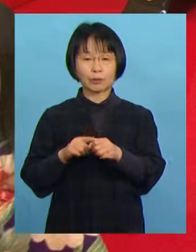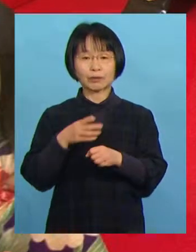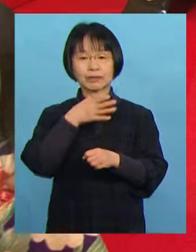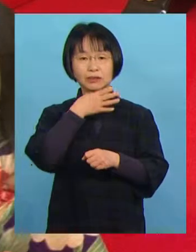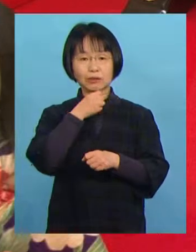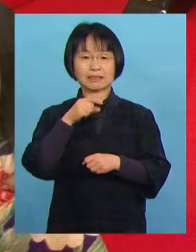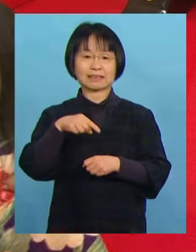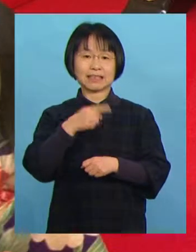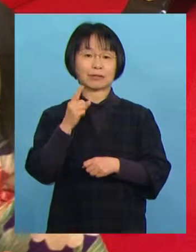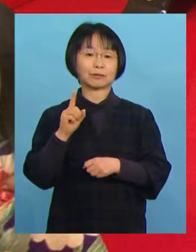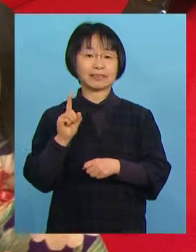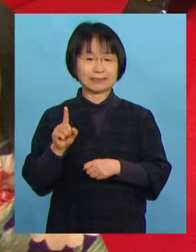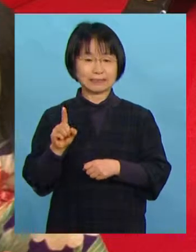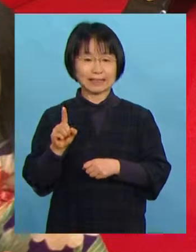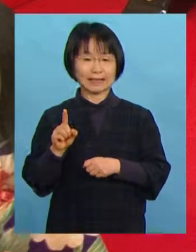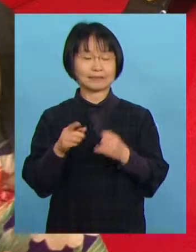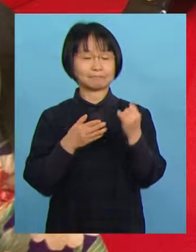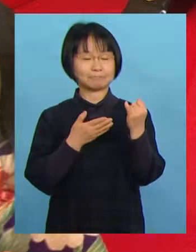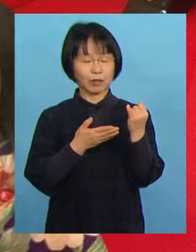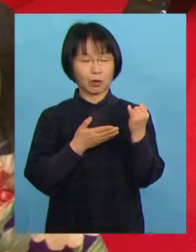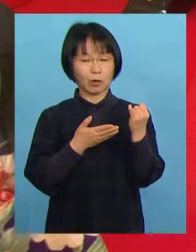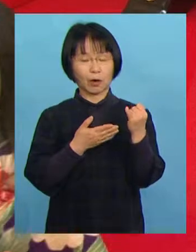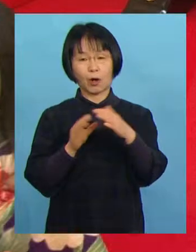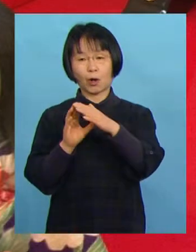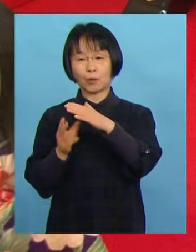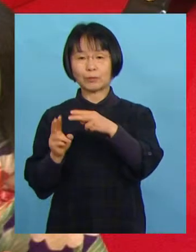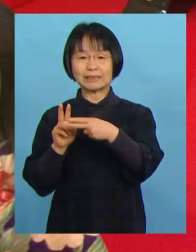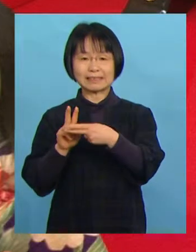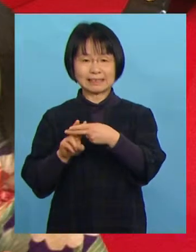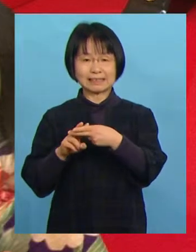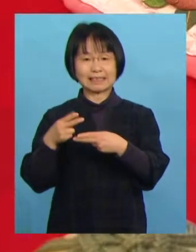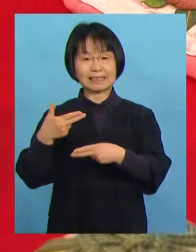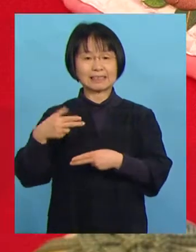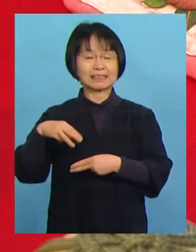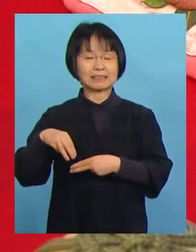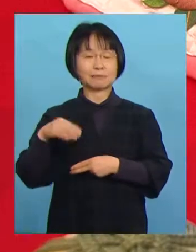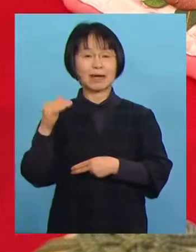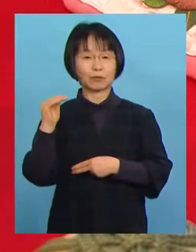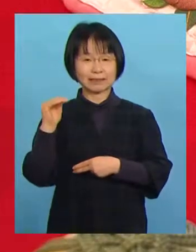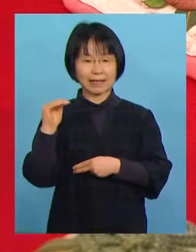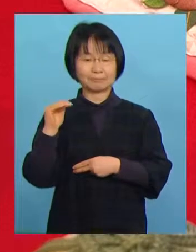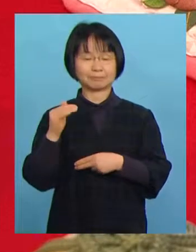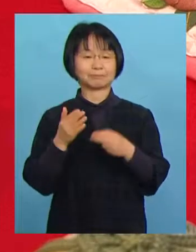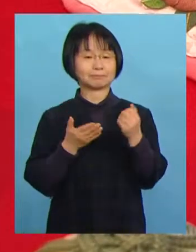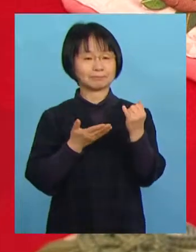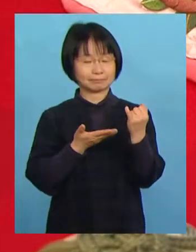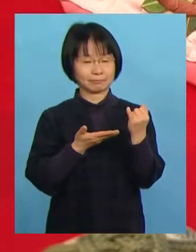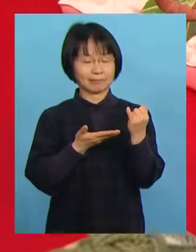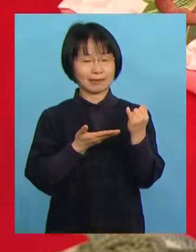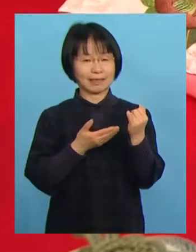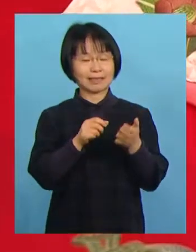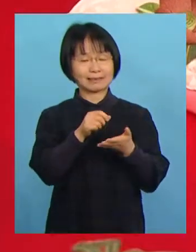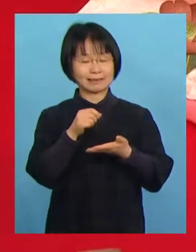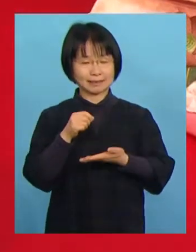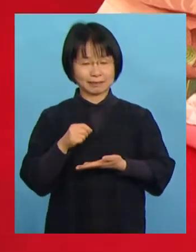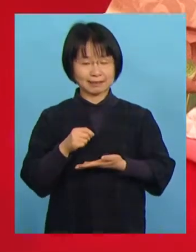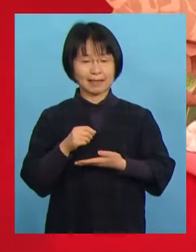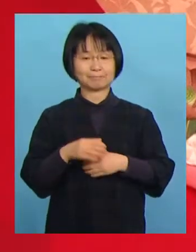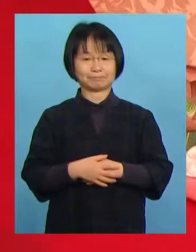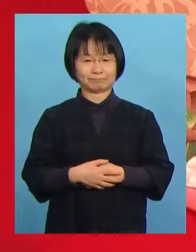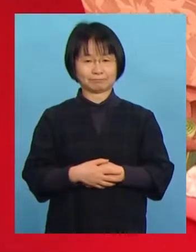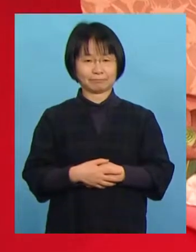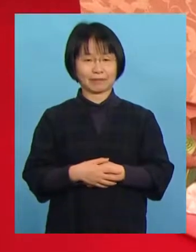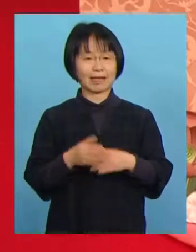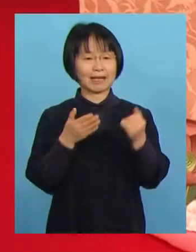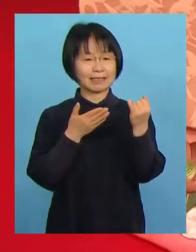られる藤井しま子さんから寄贈していただいたものです。 はい、 この藤井しま子さんは市内で長ら